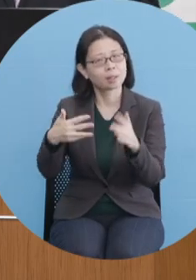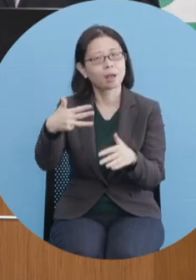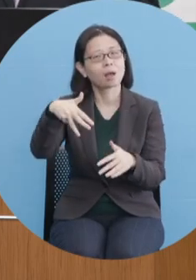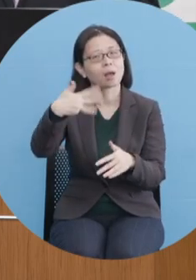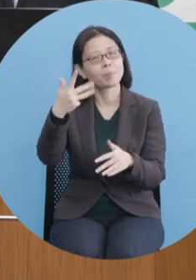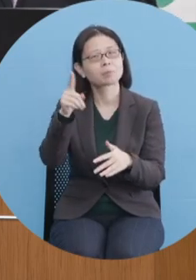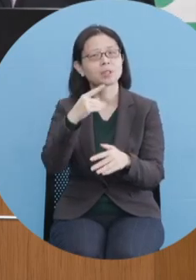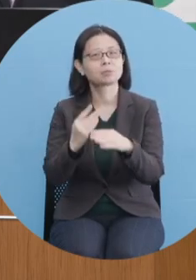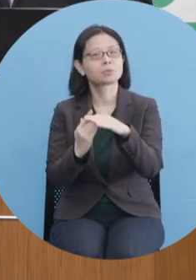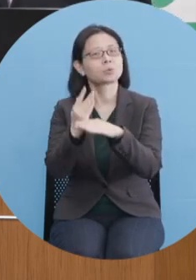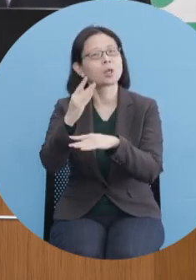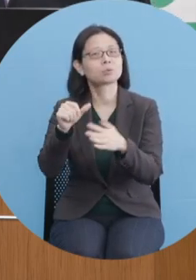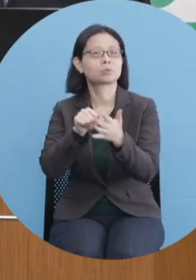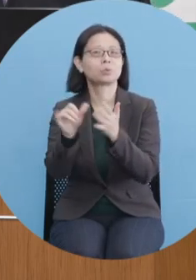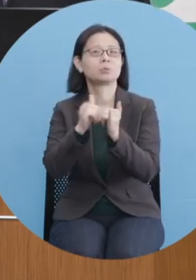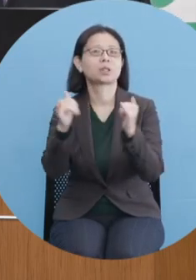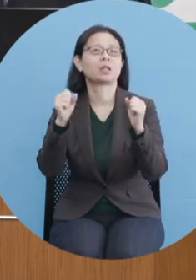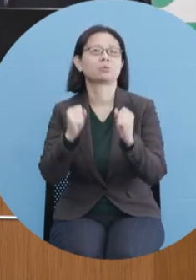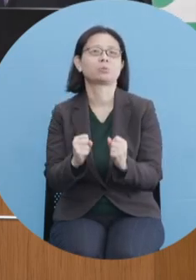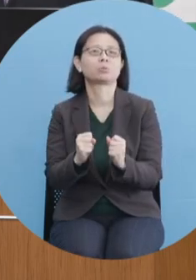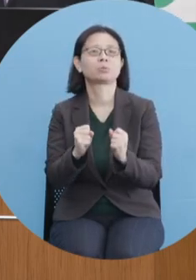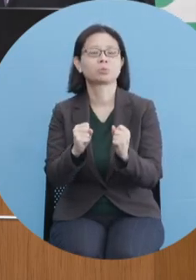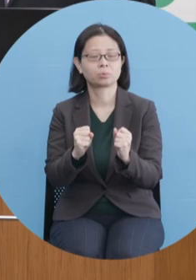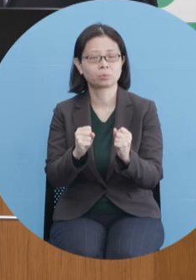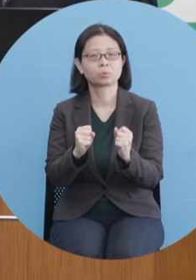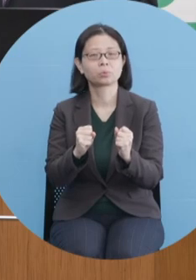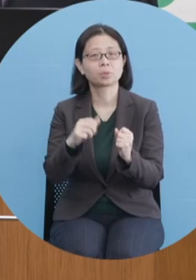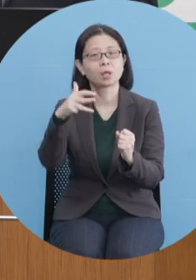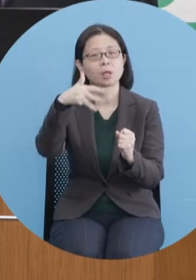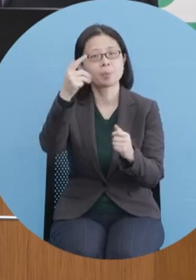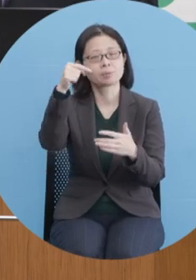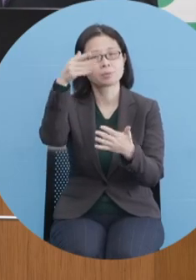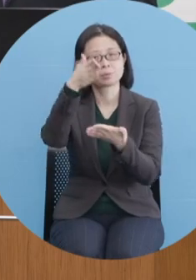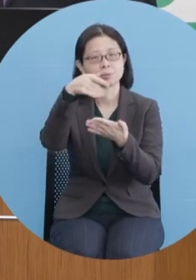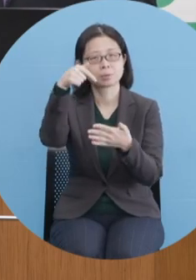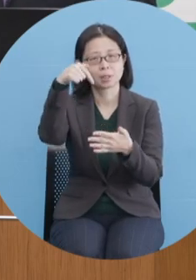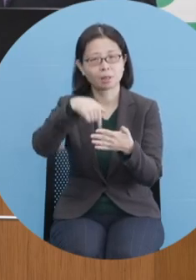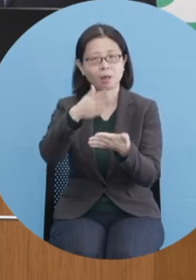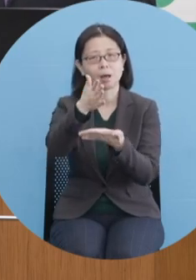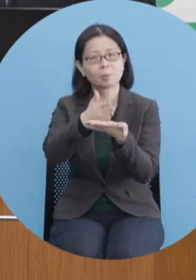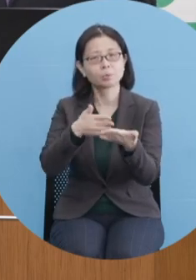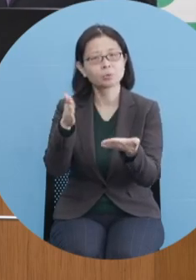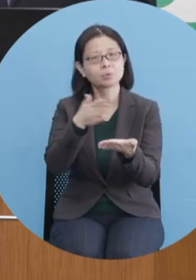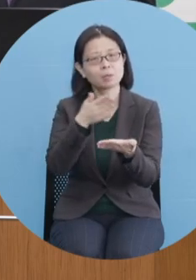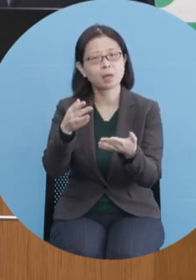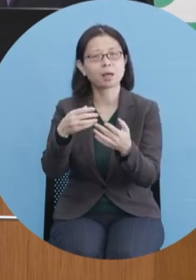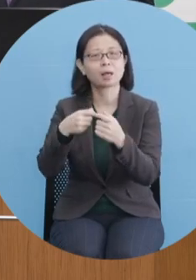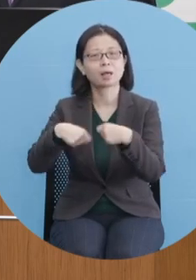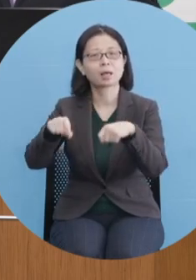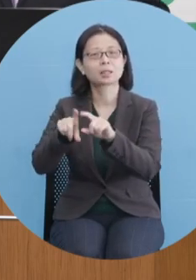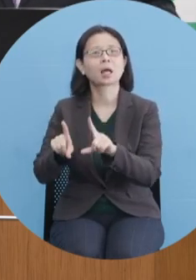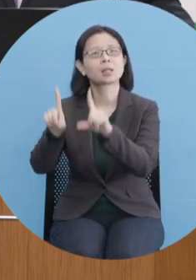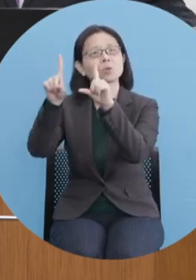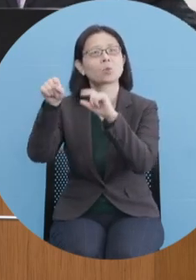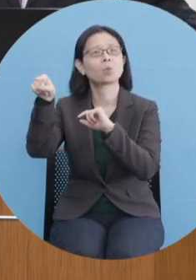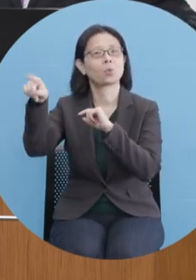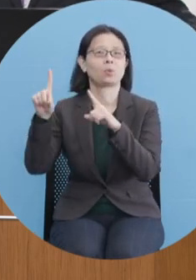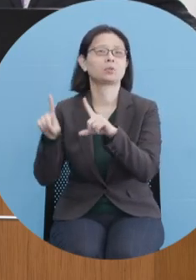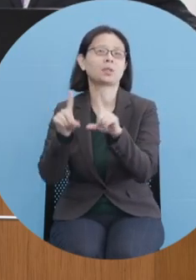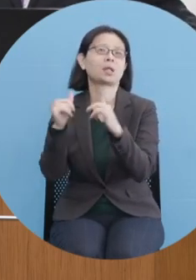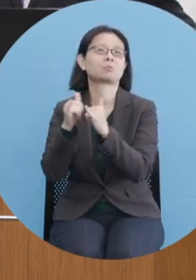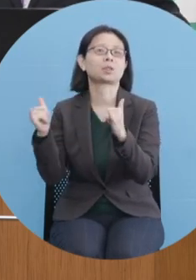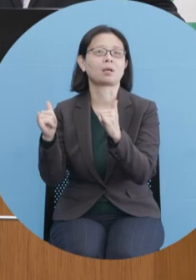超える方方が今ご登録をいただいておりますえそのうち半数以上が関東の方ということで